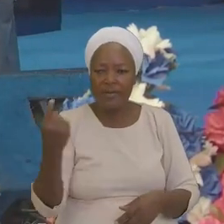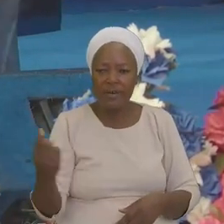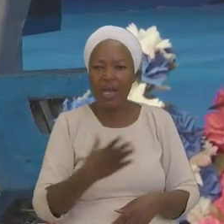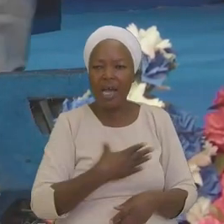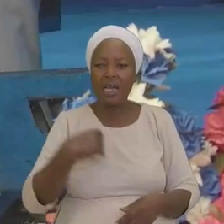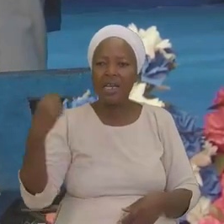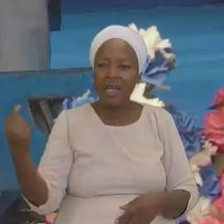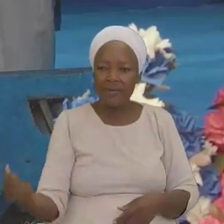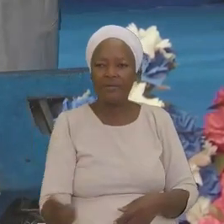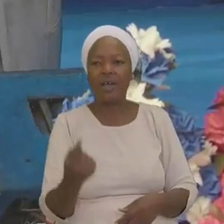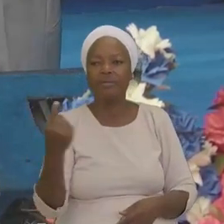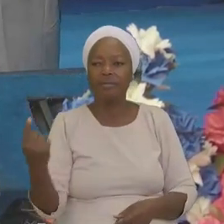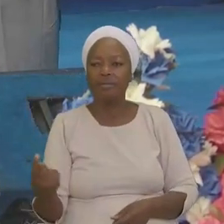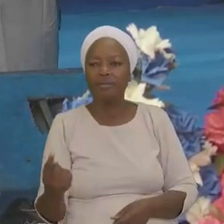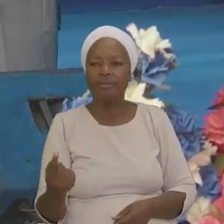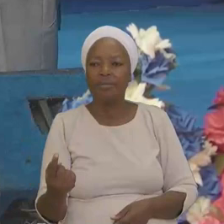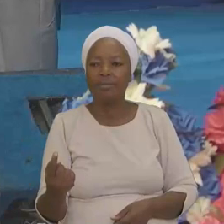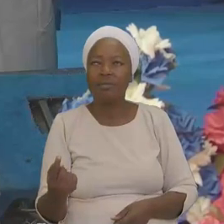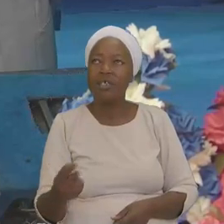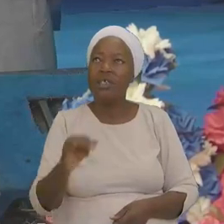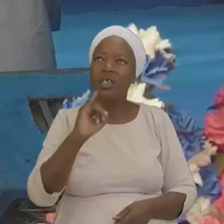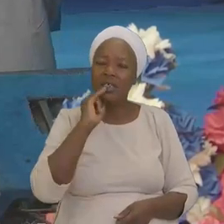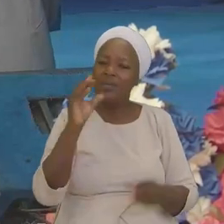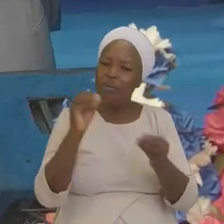qui vivra pour toujours et toujours.